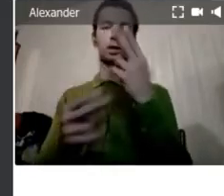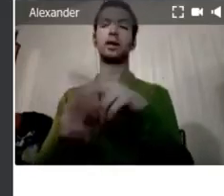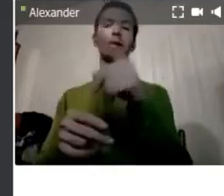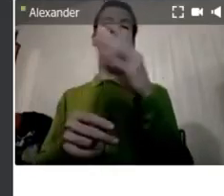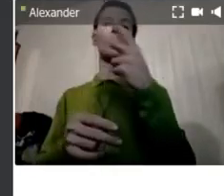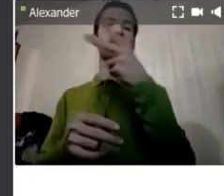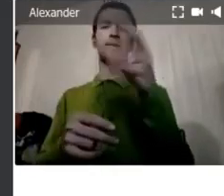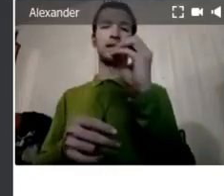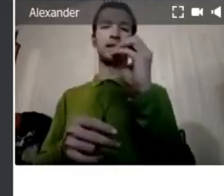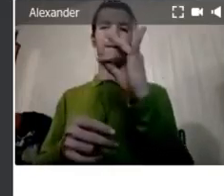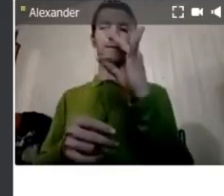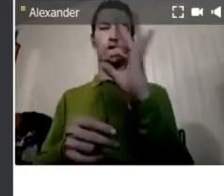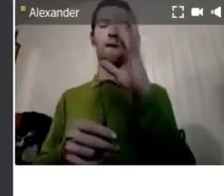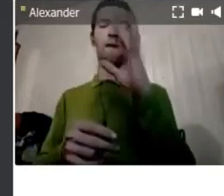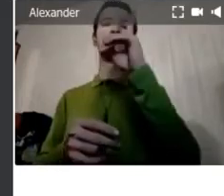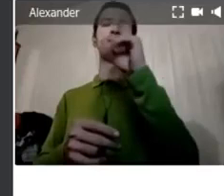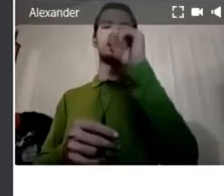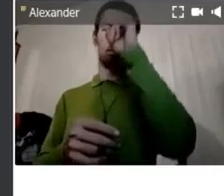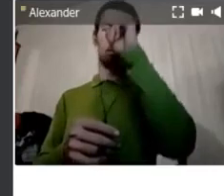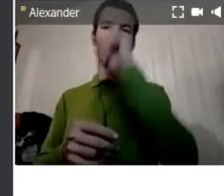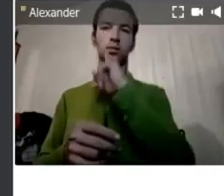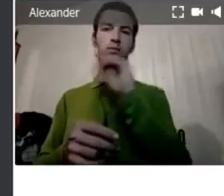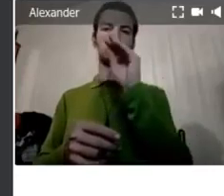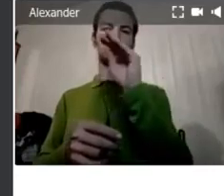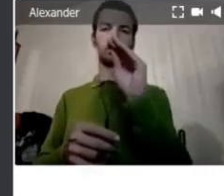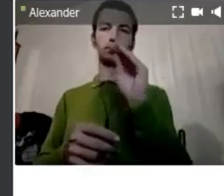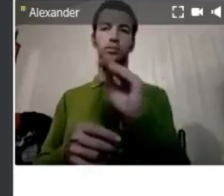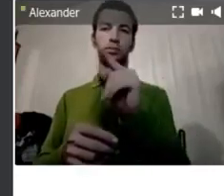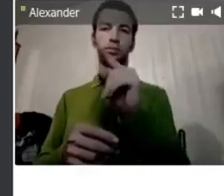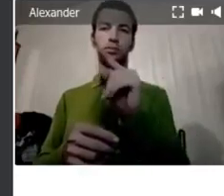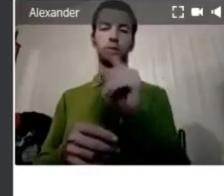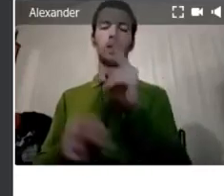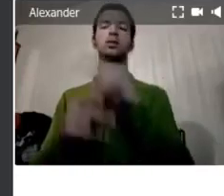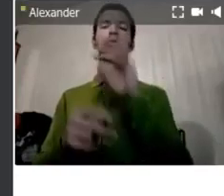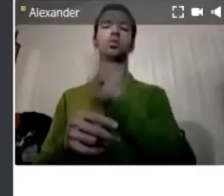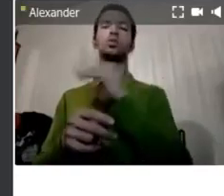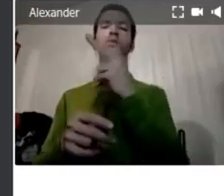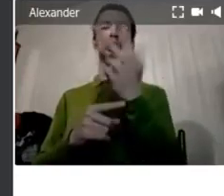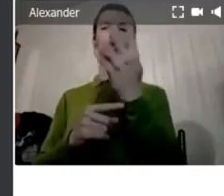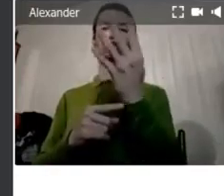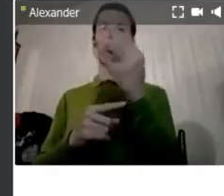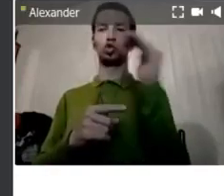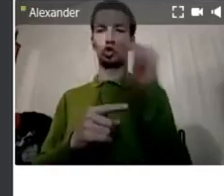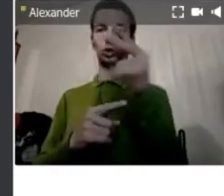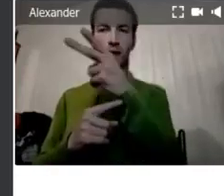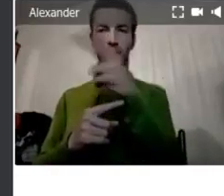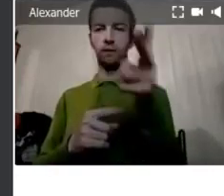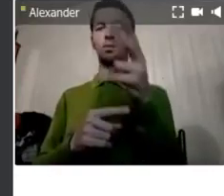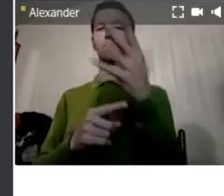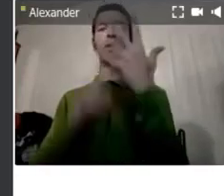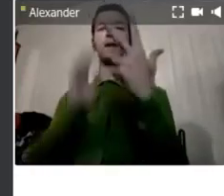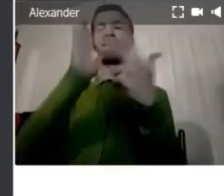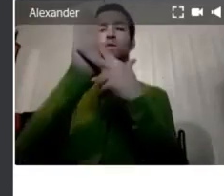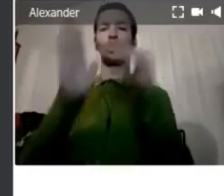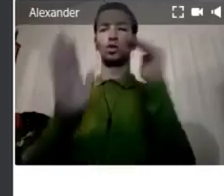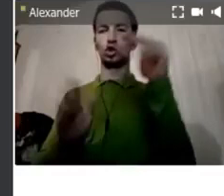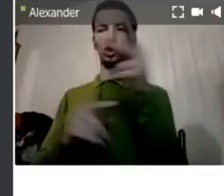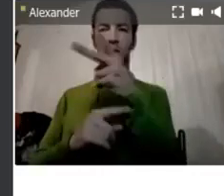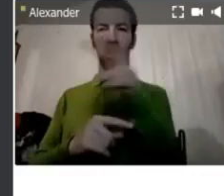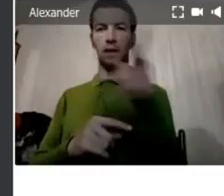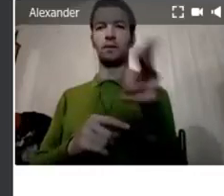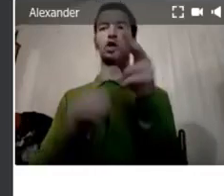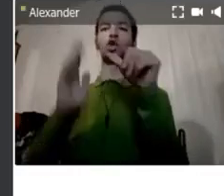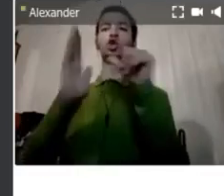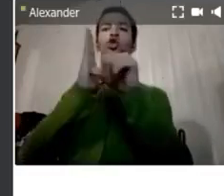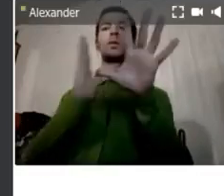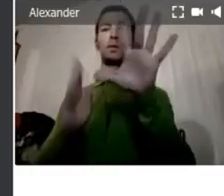месяц. Есть 100 тысяч евро за месяц. То есть это абсолютно реальные цифры. Марк вам показывал, сколько